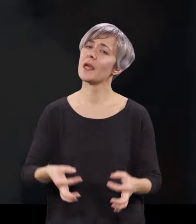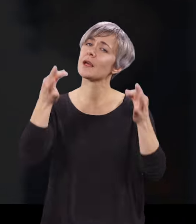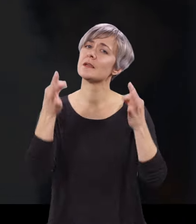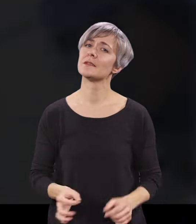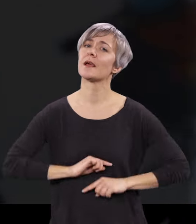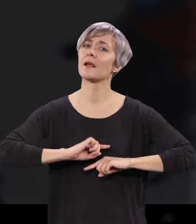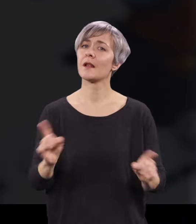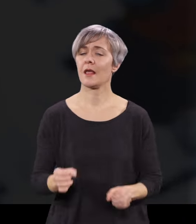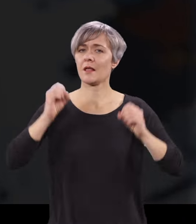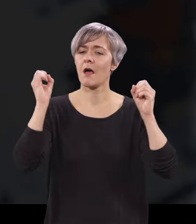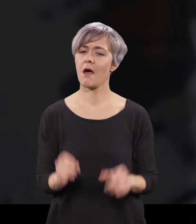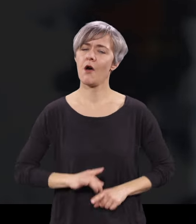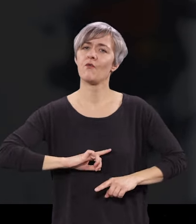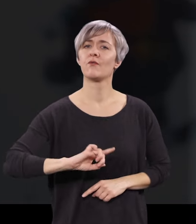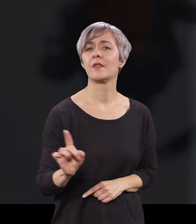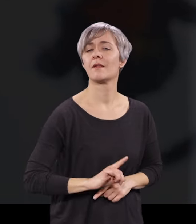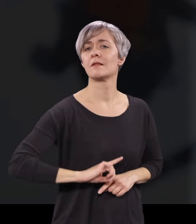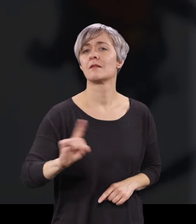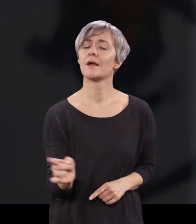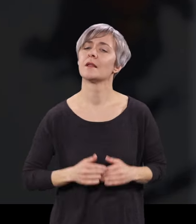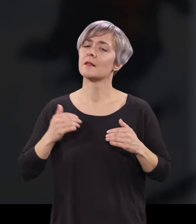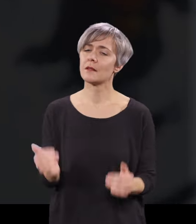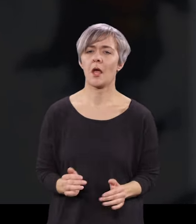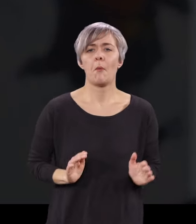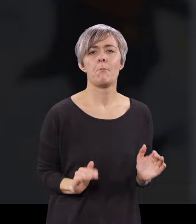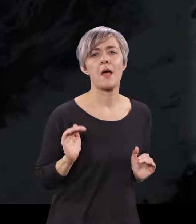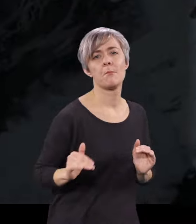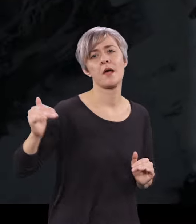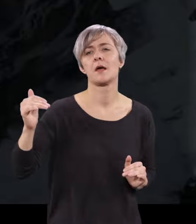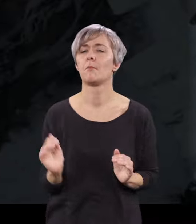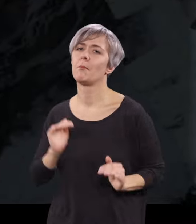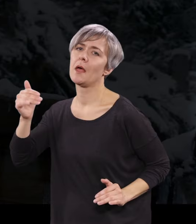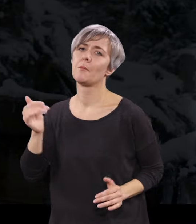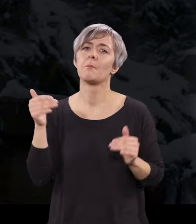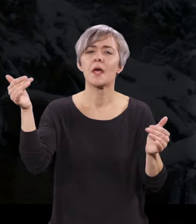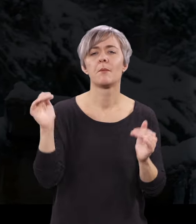Ich gebe es sicher nicht auf.